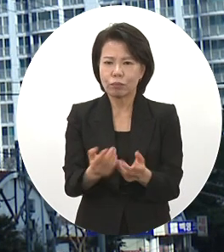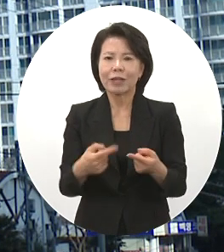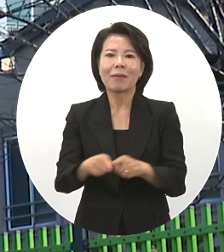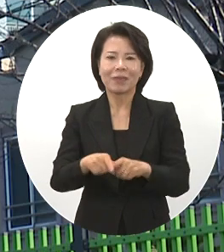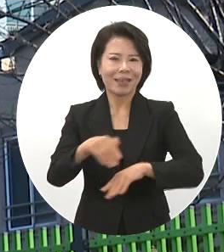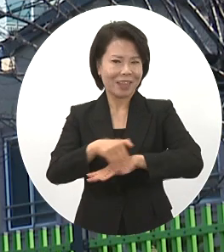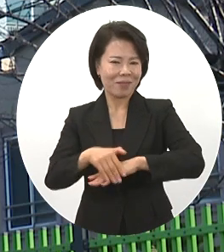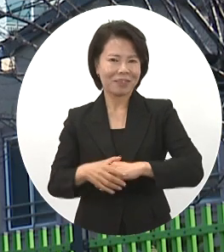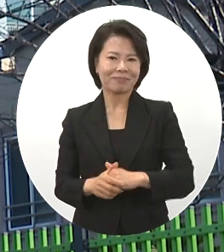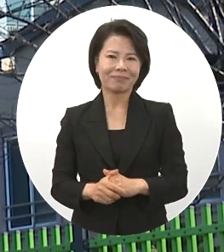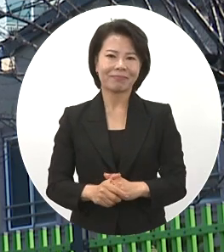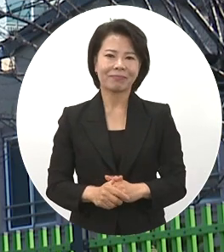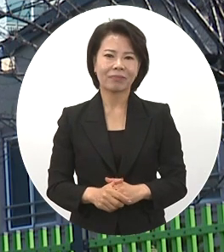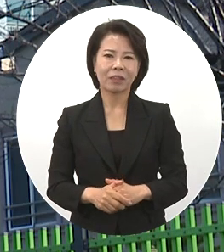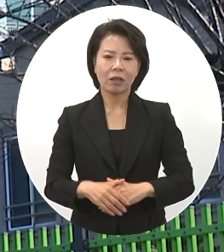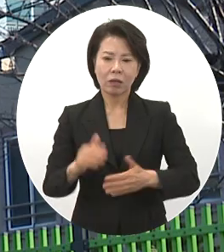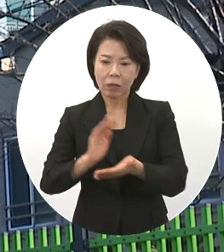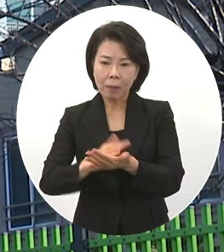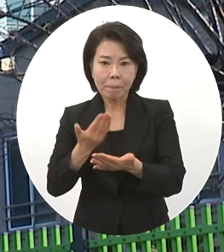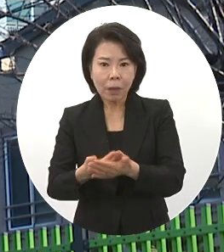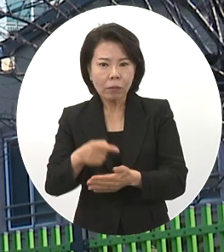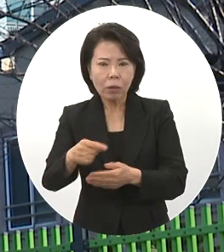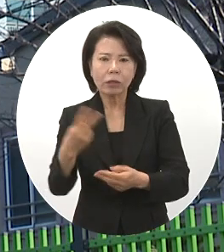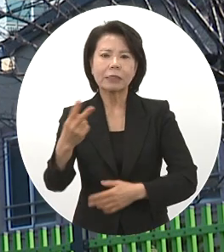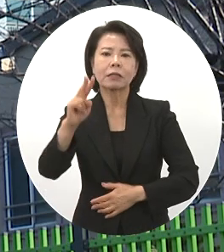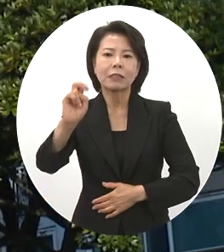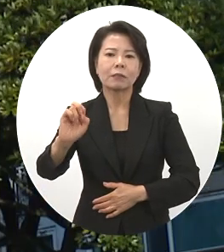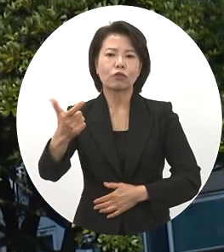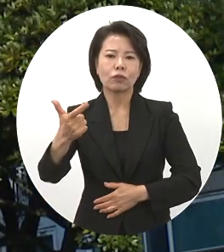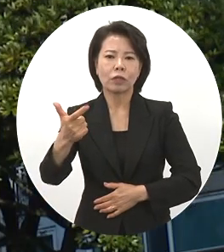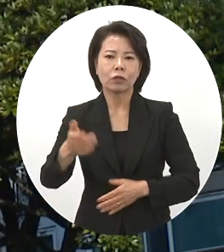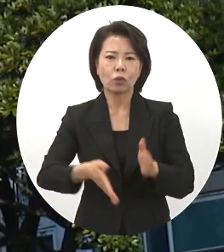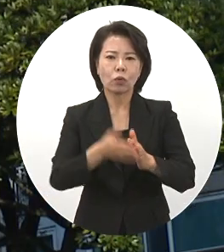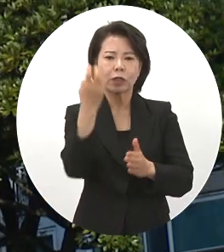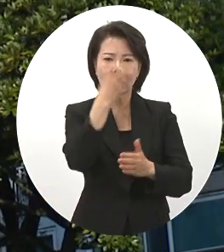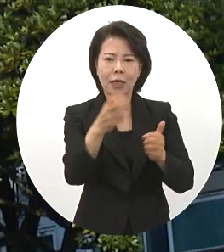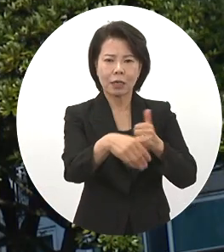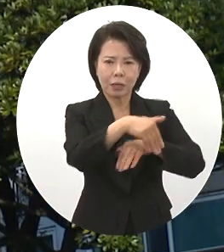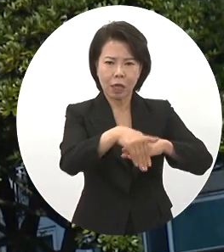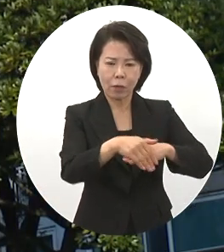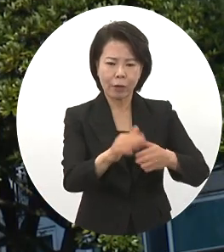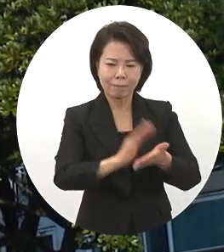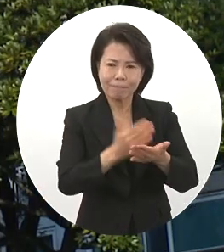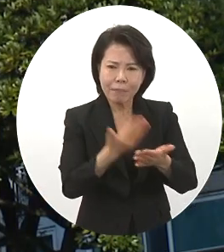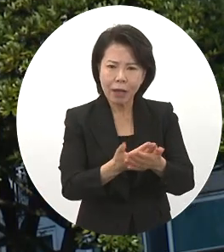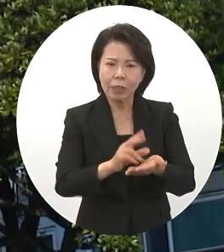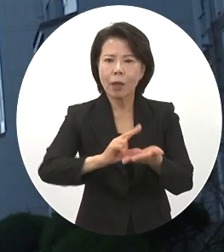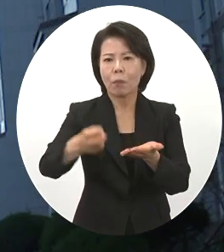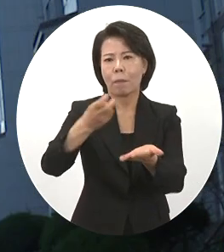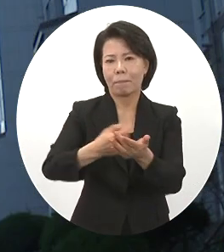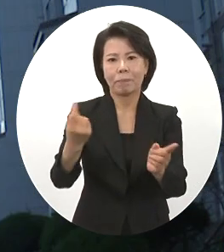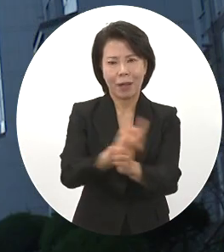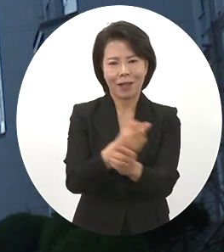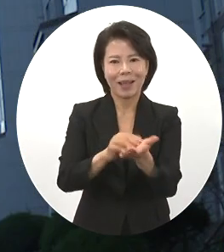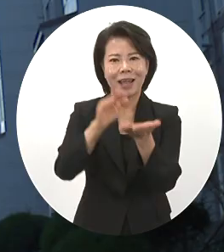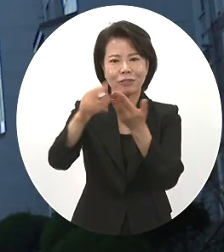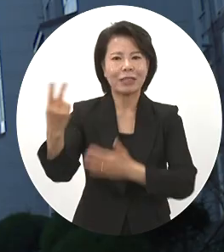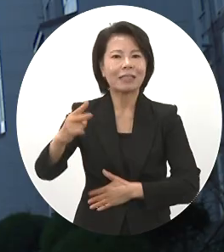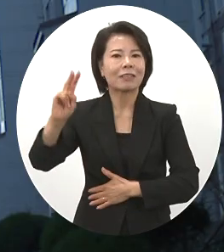준비할 계획입니다. 이번 개편은 2026년 도시관리계획 정비와 조례 개정을